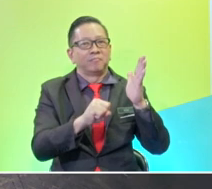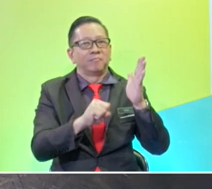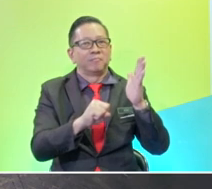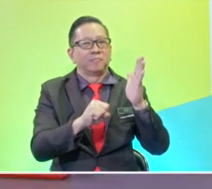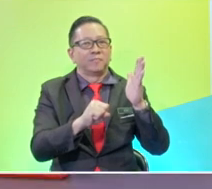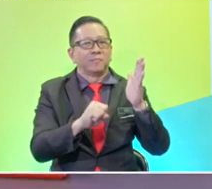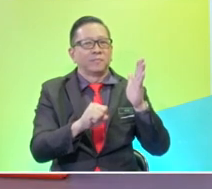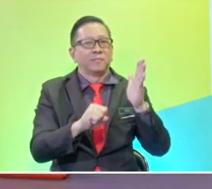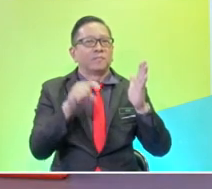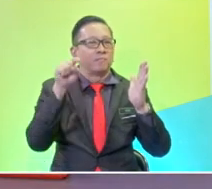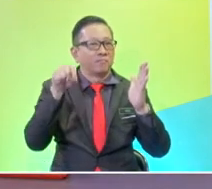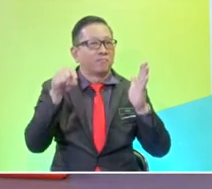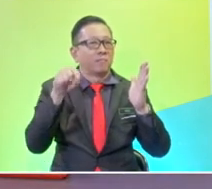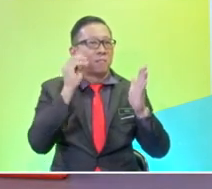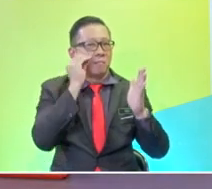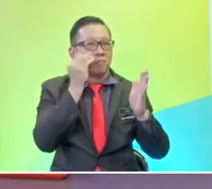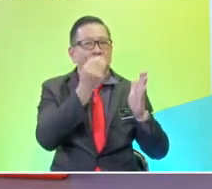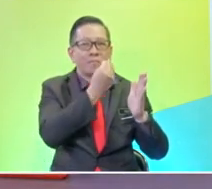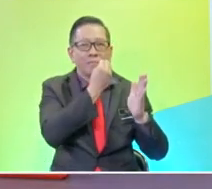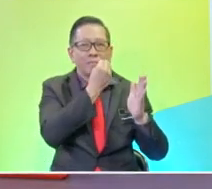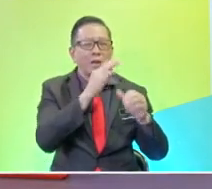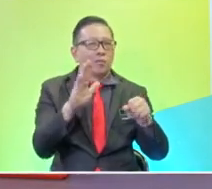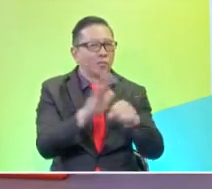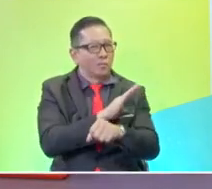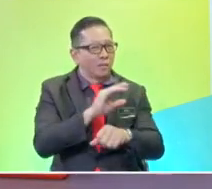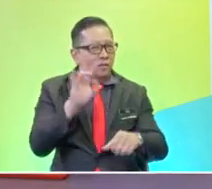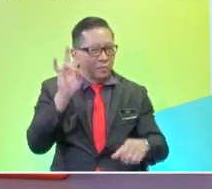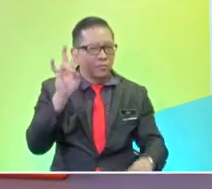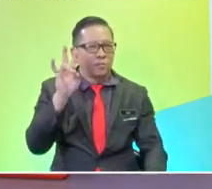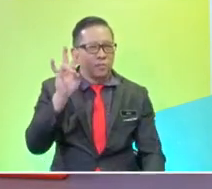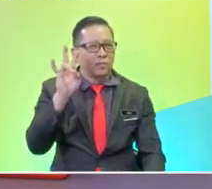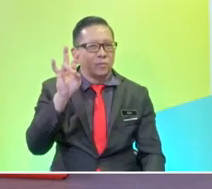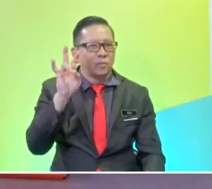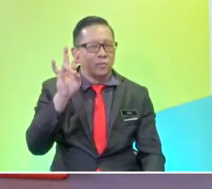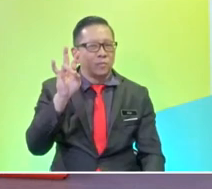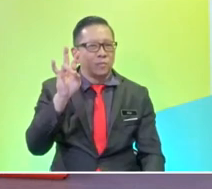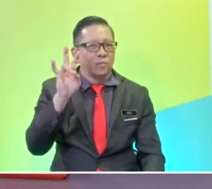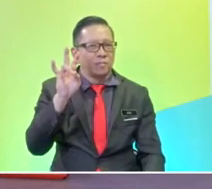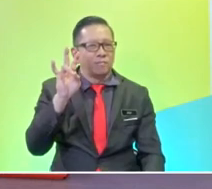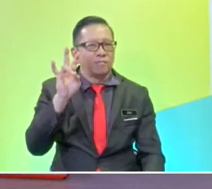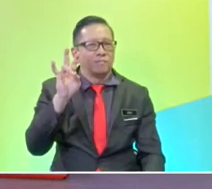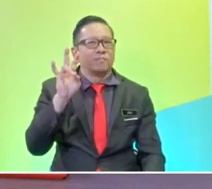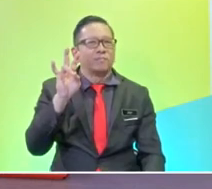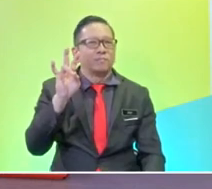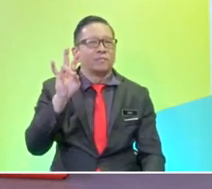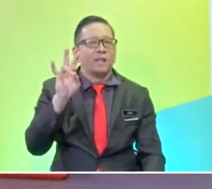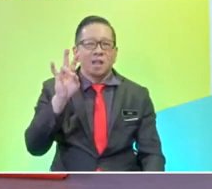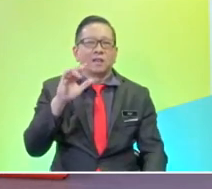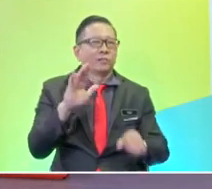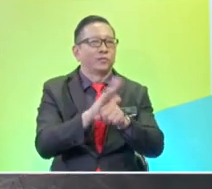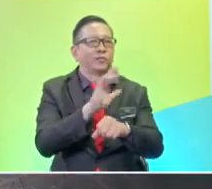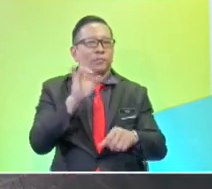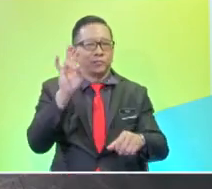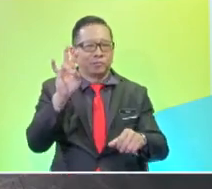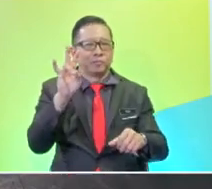manis satu bunga yang ini bunganya Cukup tak ada 7 Bunga Coba kita satu dua tiga empat lima enam tujuh oke Ada